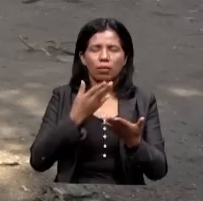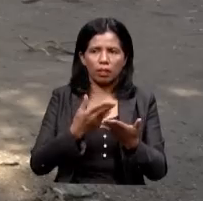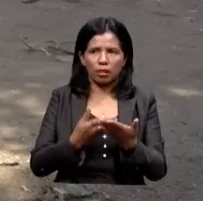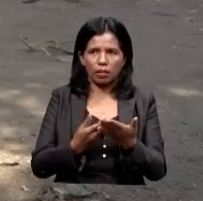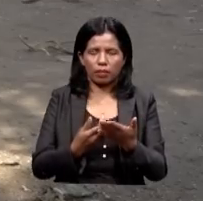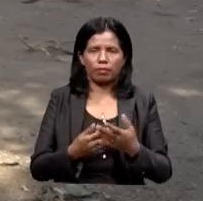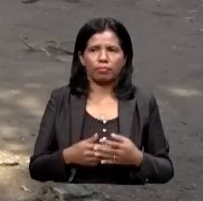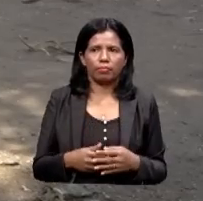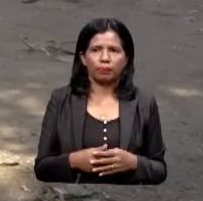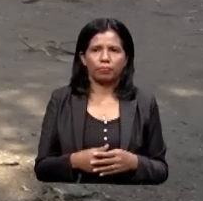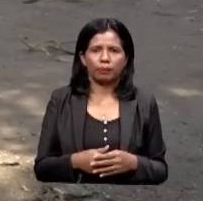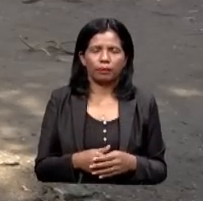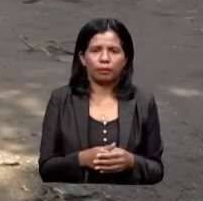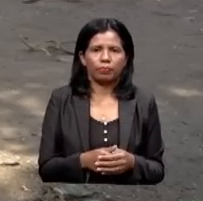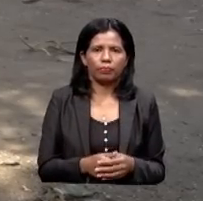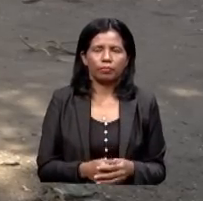sira.